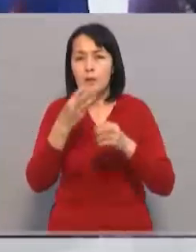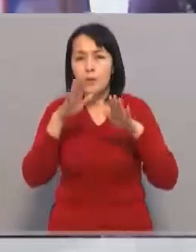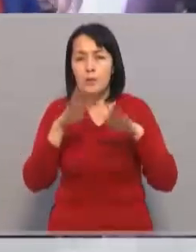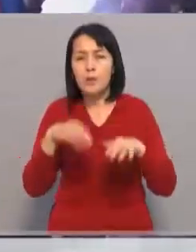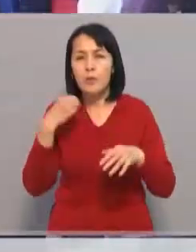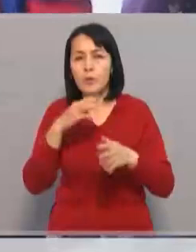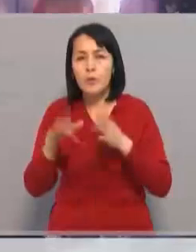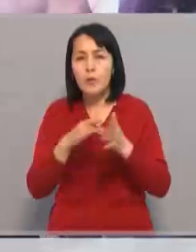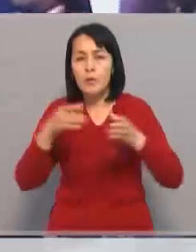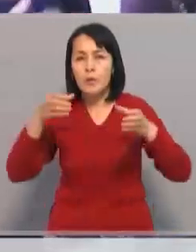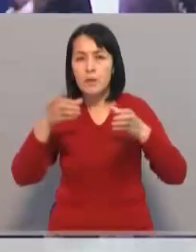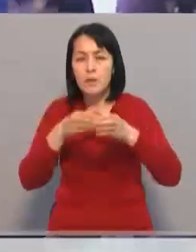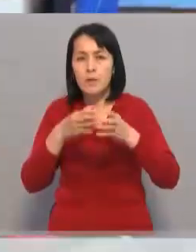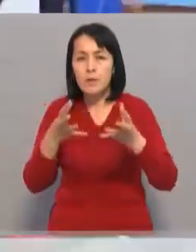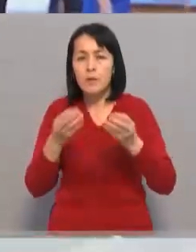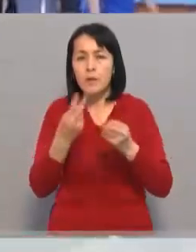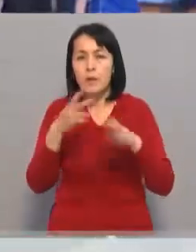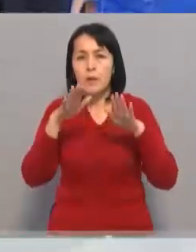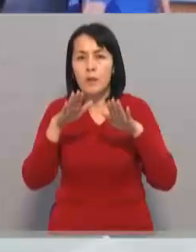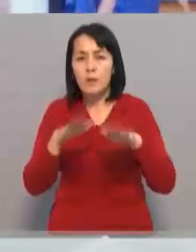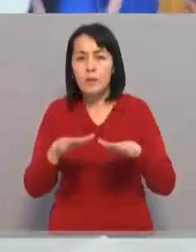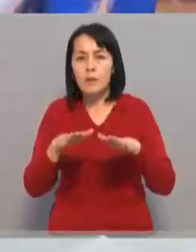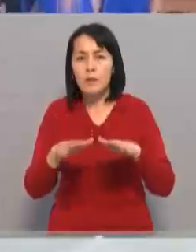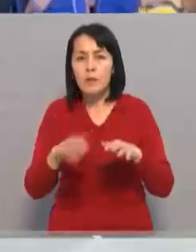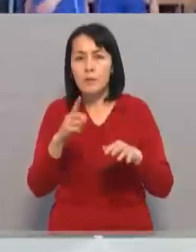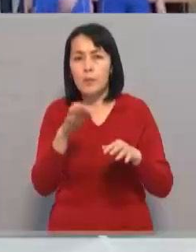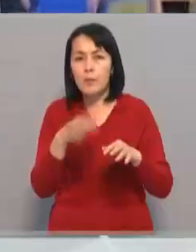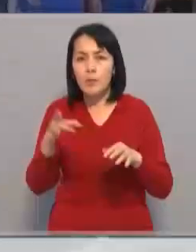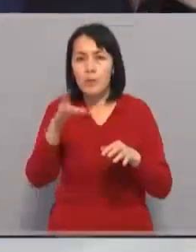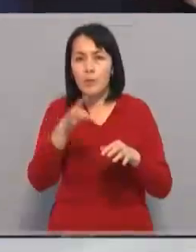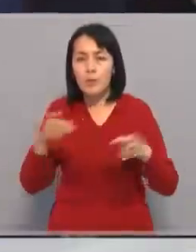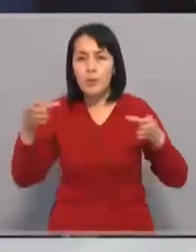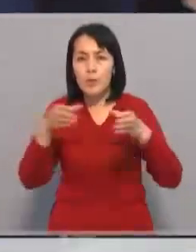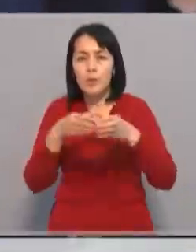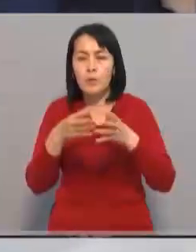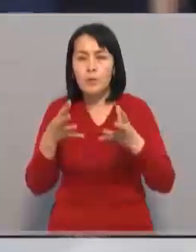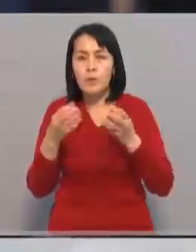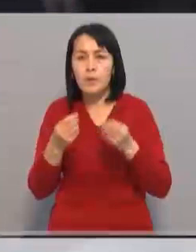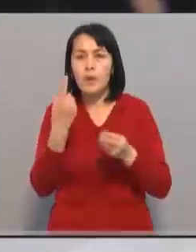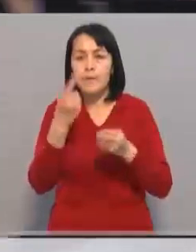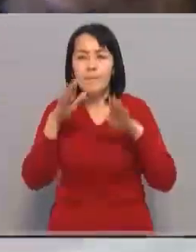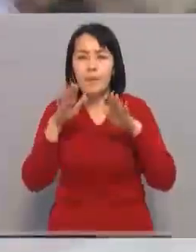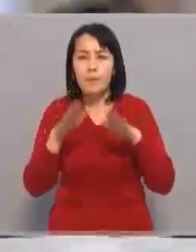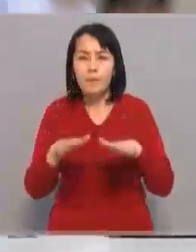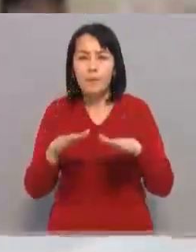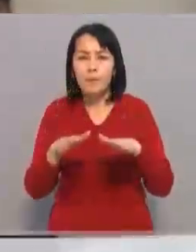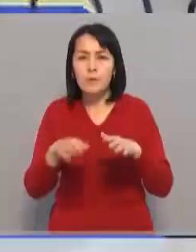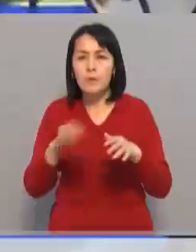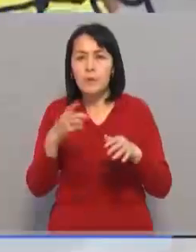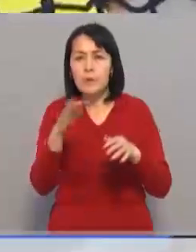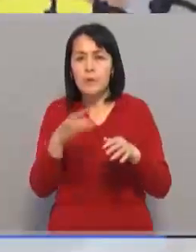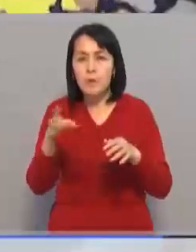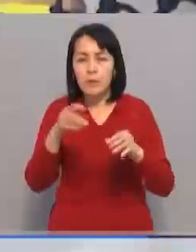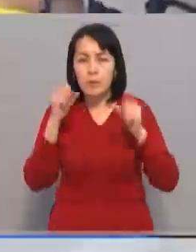орынға Түркістан қаласының командасы жайғасса, 2-ші орынға Бәйдібек ауданының құрамасы табан тіреді. Ал 1-ші орынды иеленген Жетісай